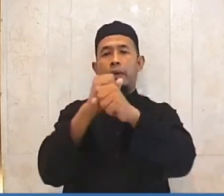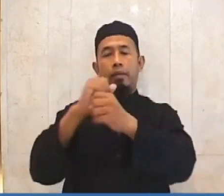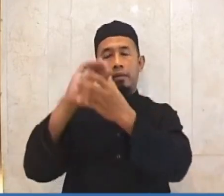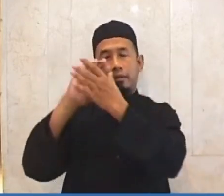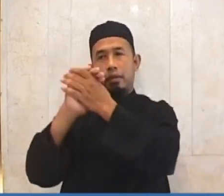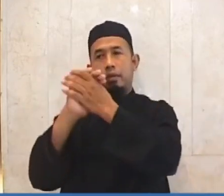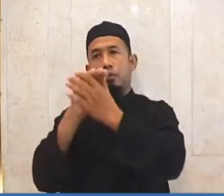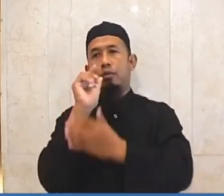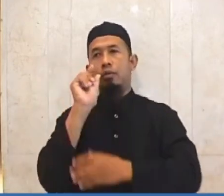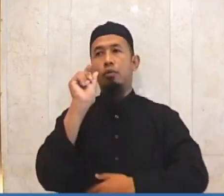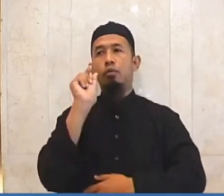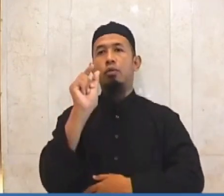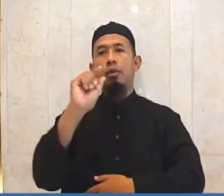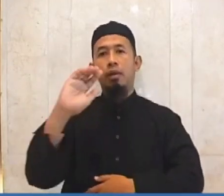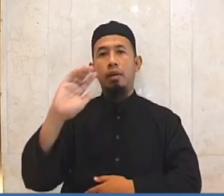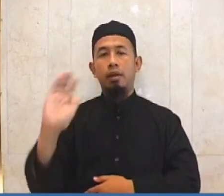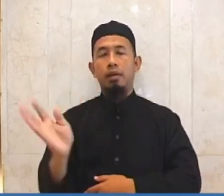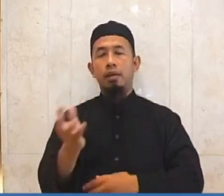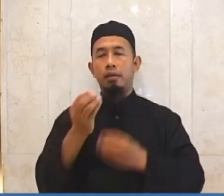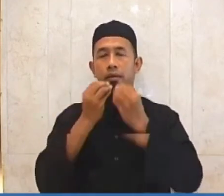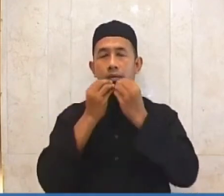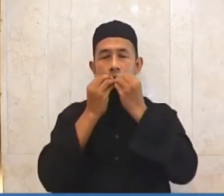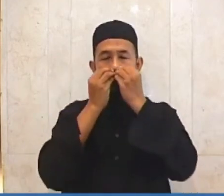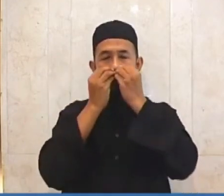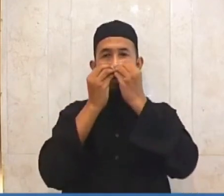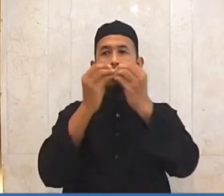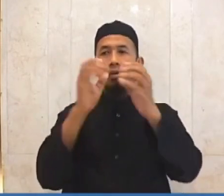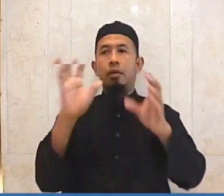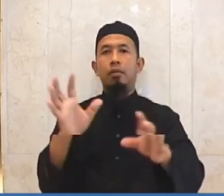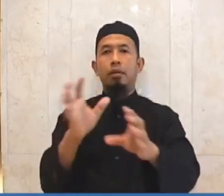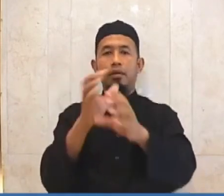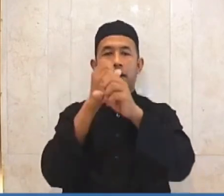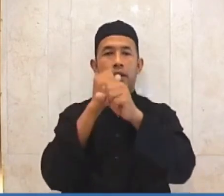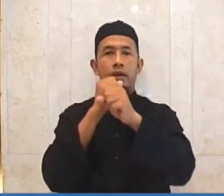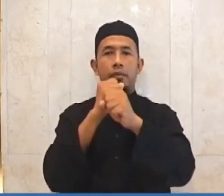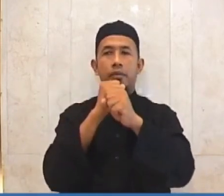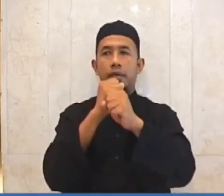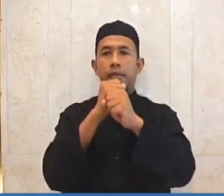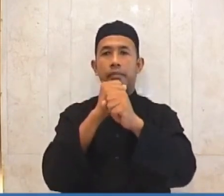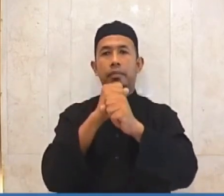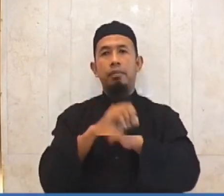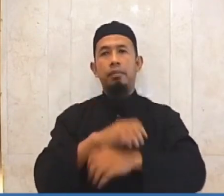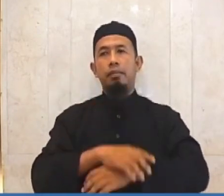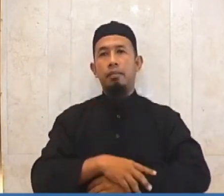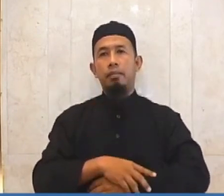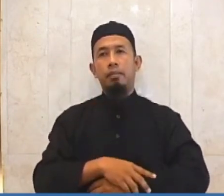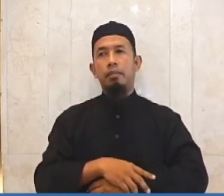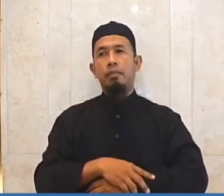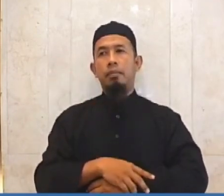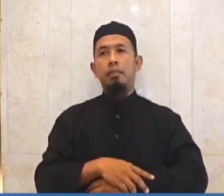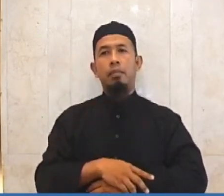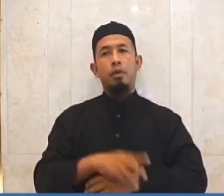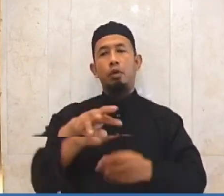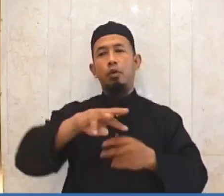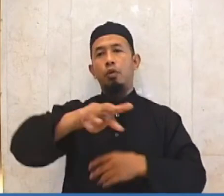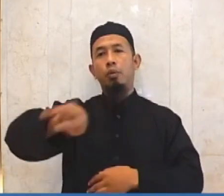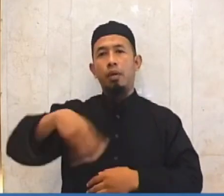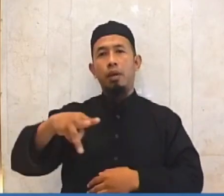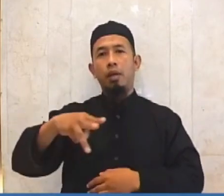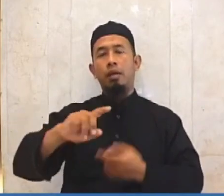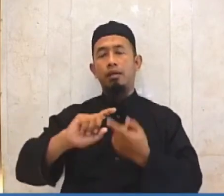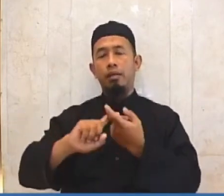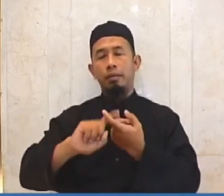limpahkan kepada Nabi Muhammad Sallallahu Alaihi Wasallam P keluarganya para